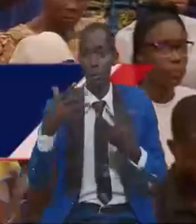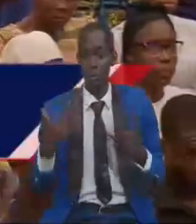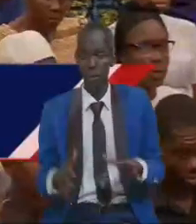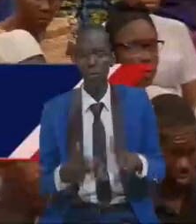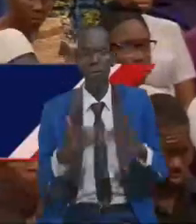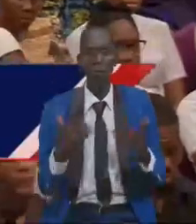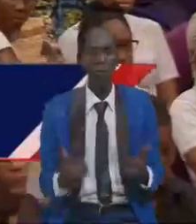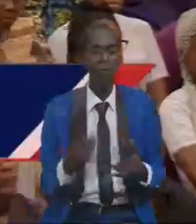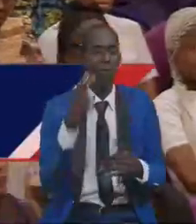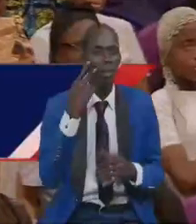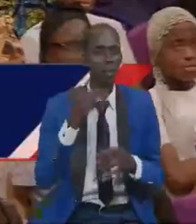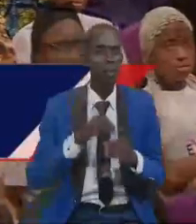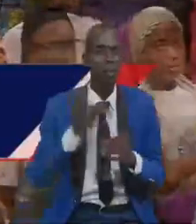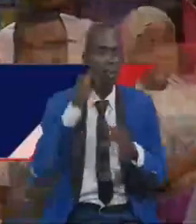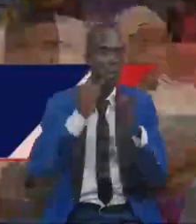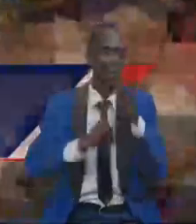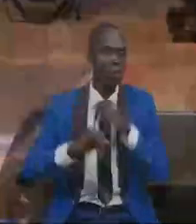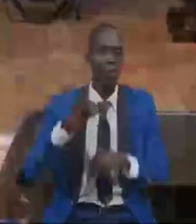14 au 16, mais regardez